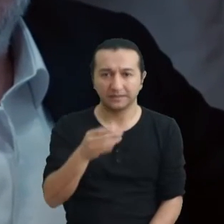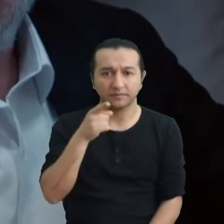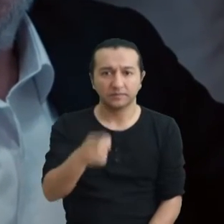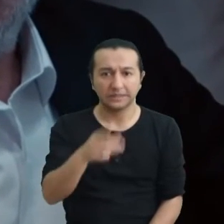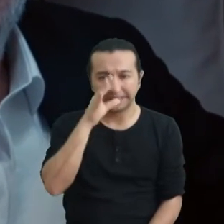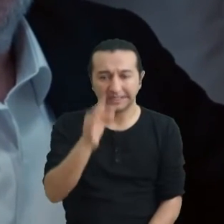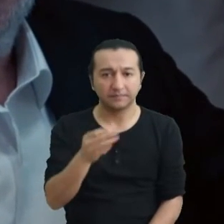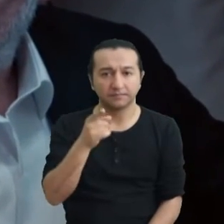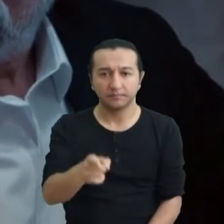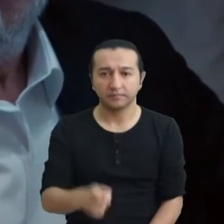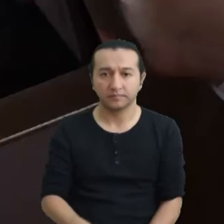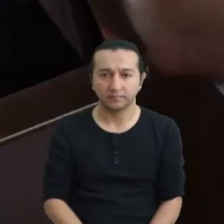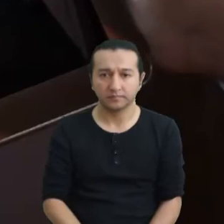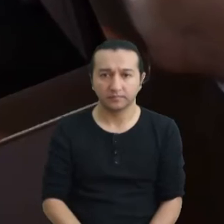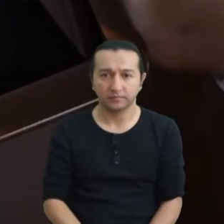ediyor.